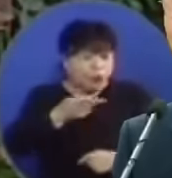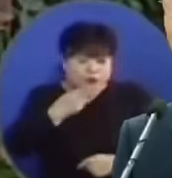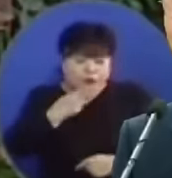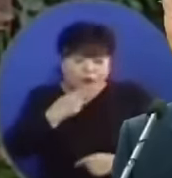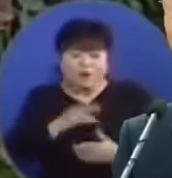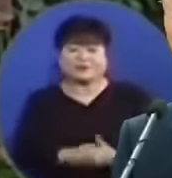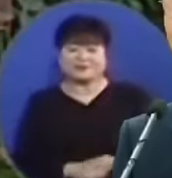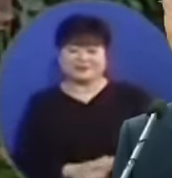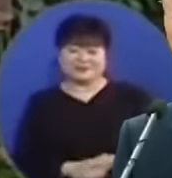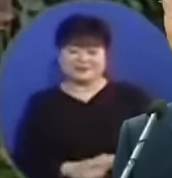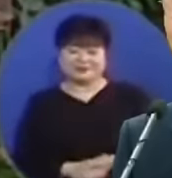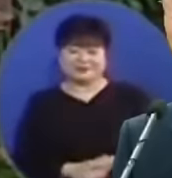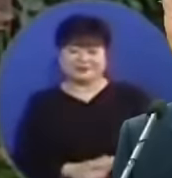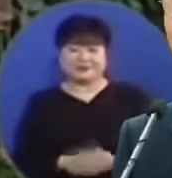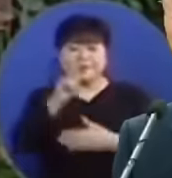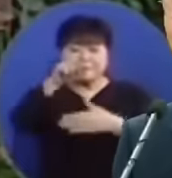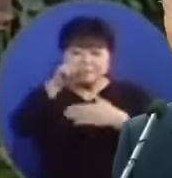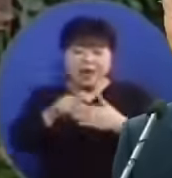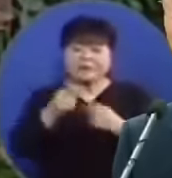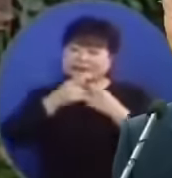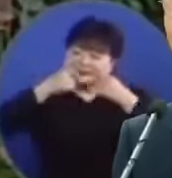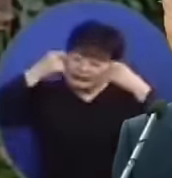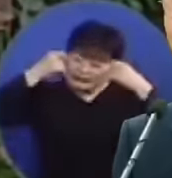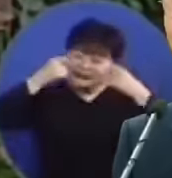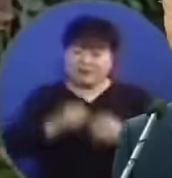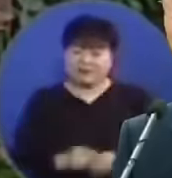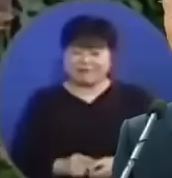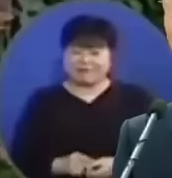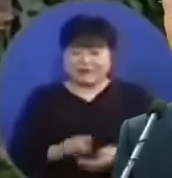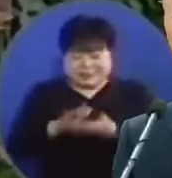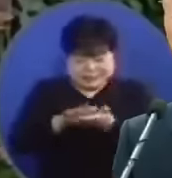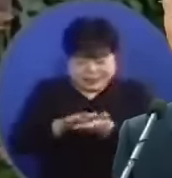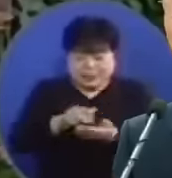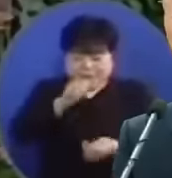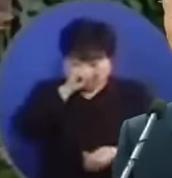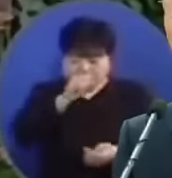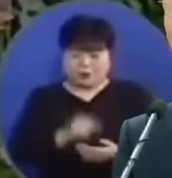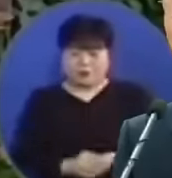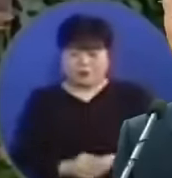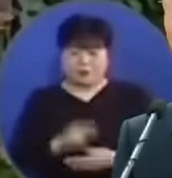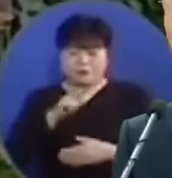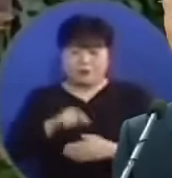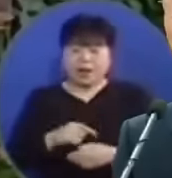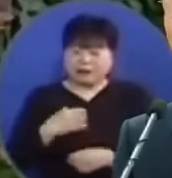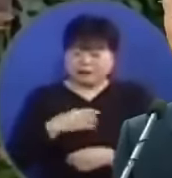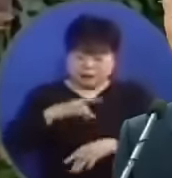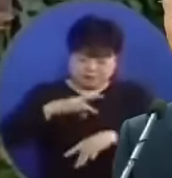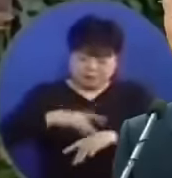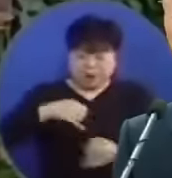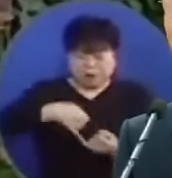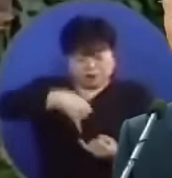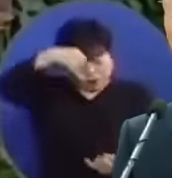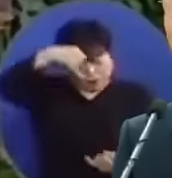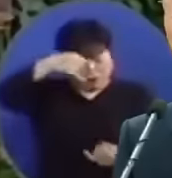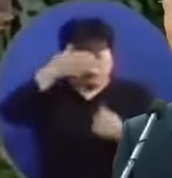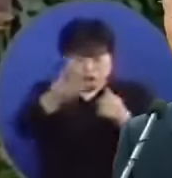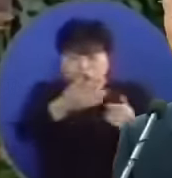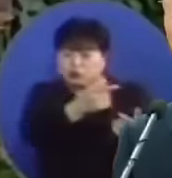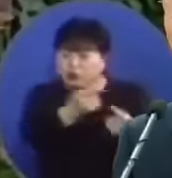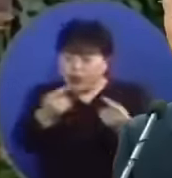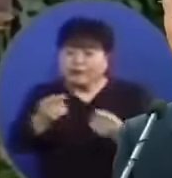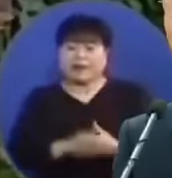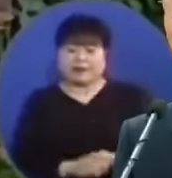잠언 17장 22절에 마음의 즐거움은 양약이라도 심령의 근심은 뼈를 마르게 한다고 기록되어